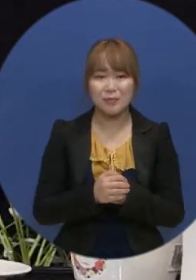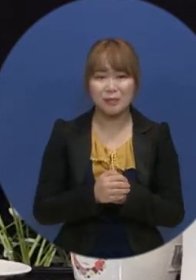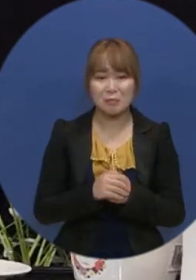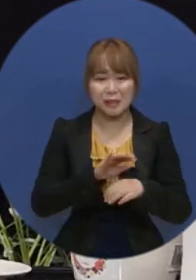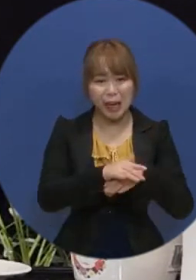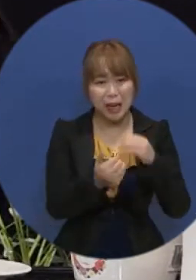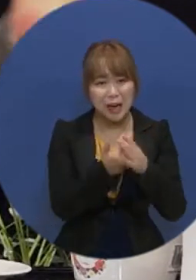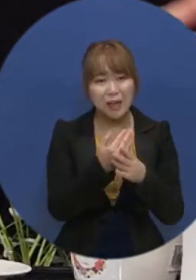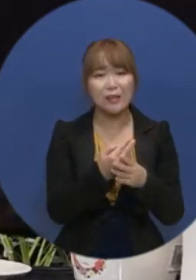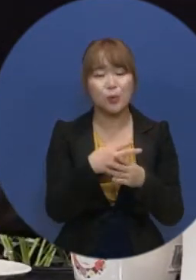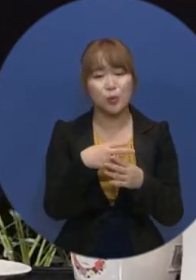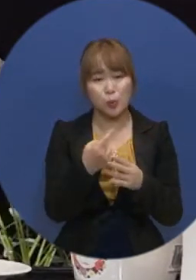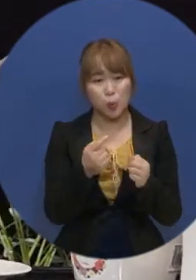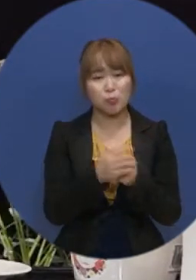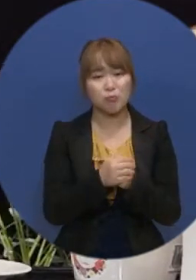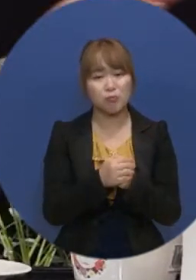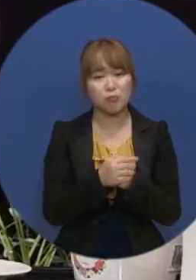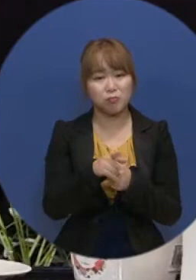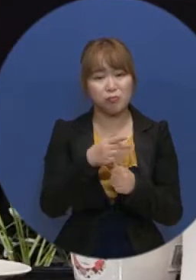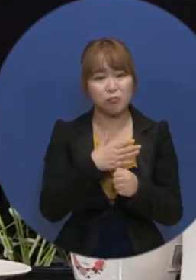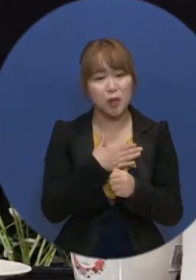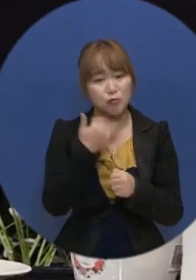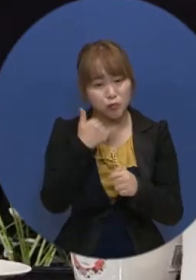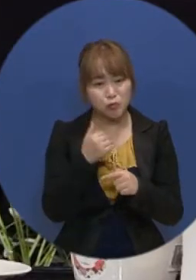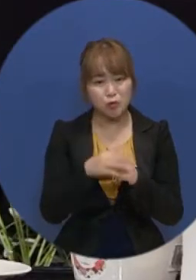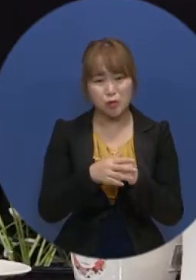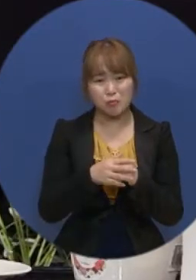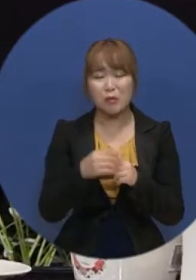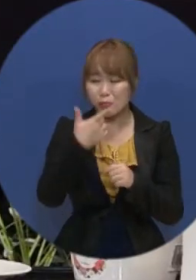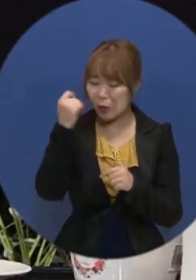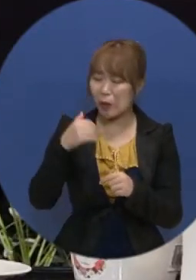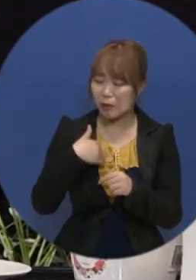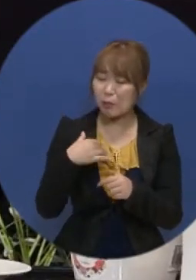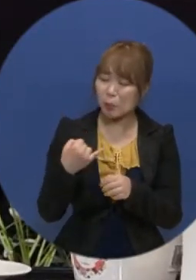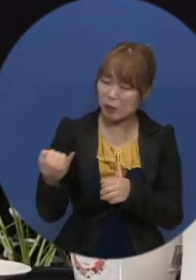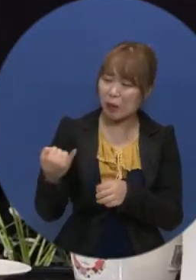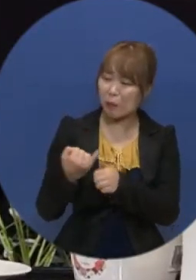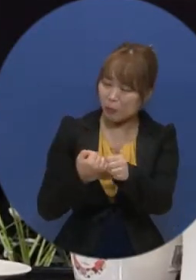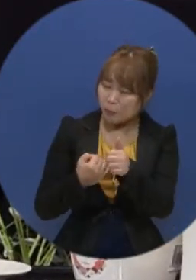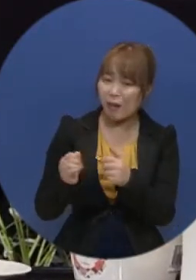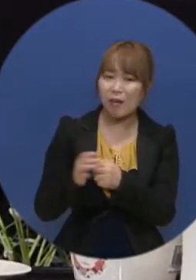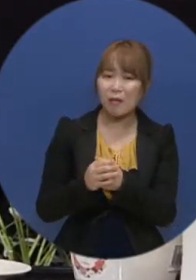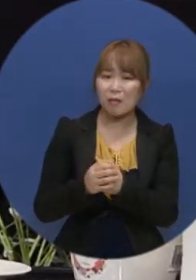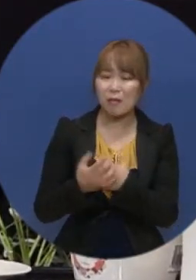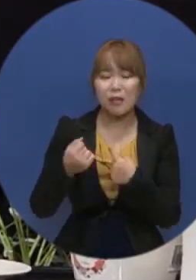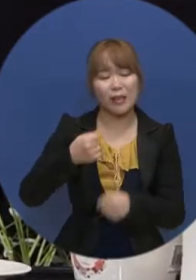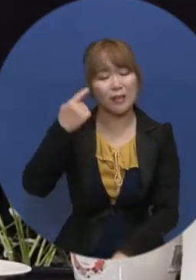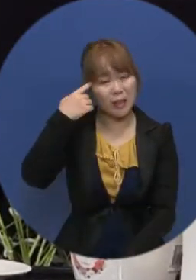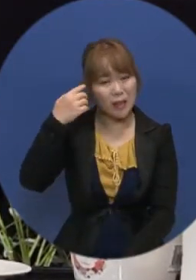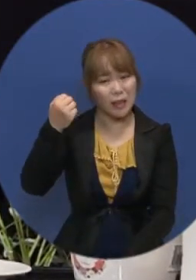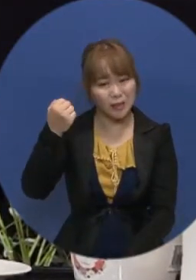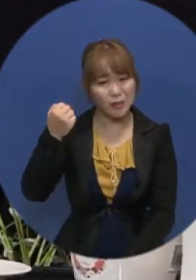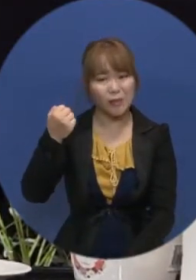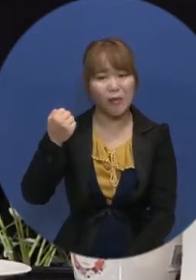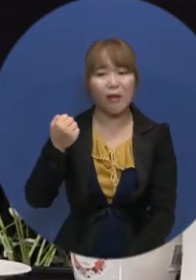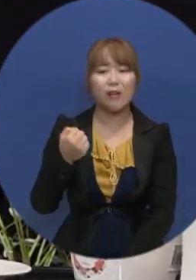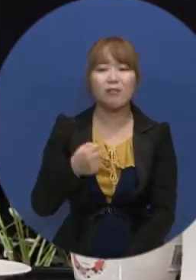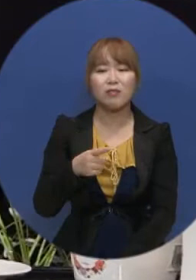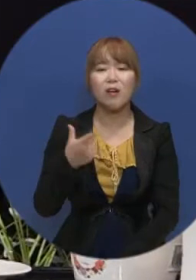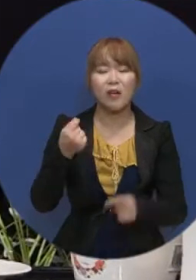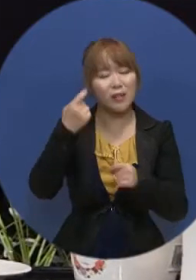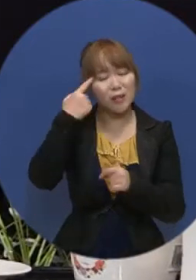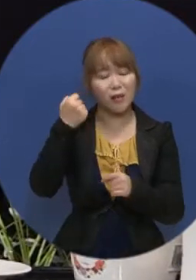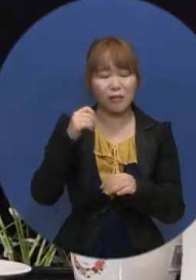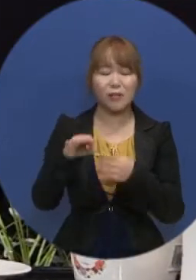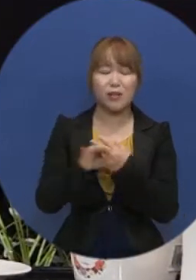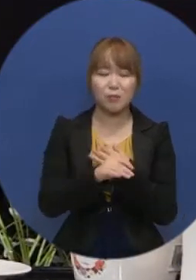잘나도 내 네. 누구, 네네. 못나도 내 누구, 네네. 그렇게 생각하면서 크게 생각하면은